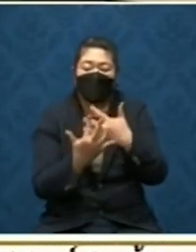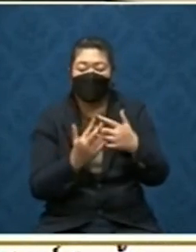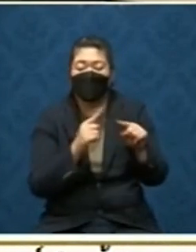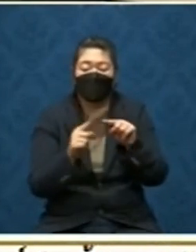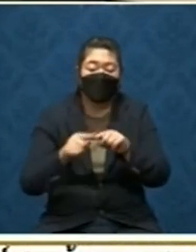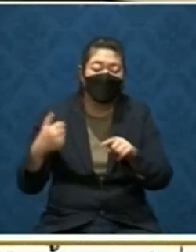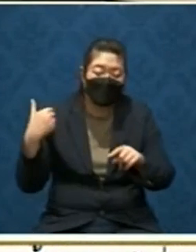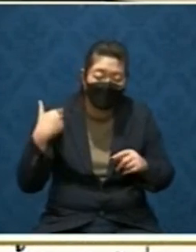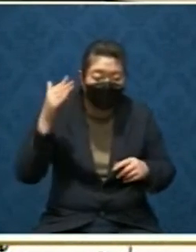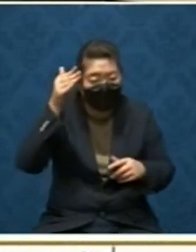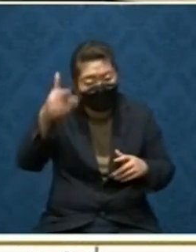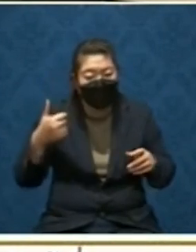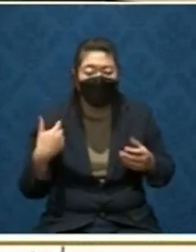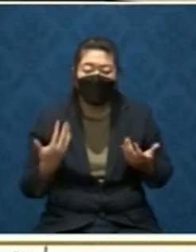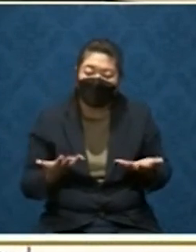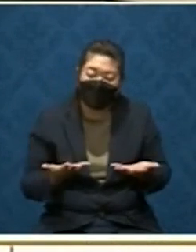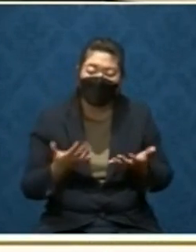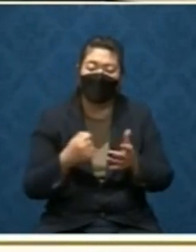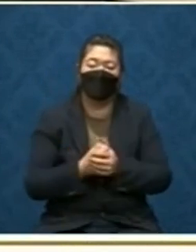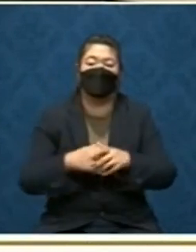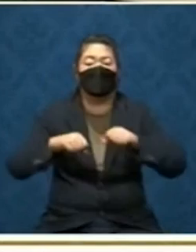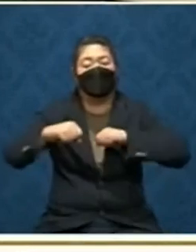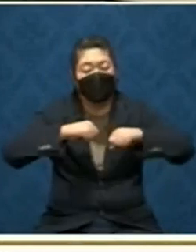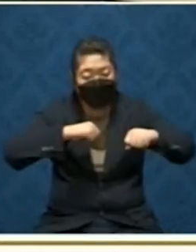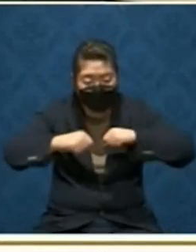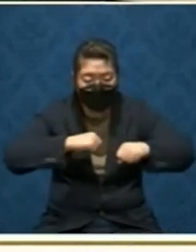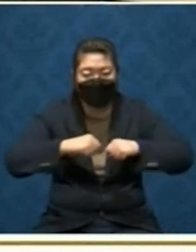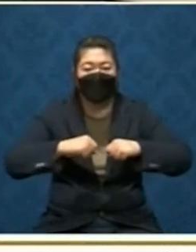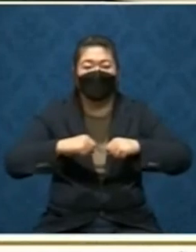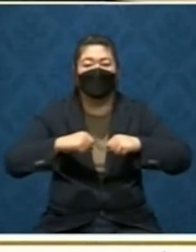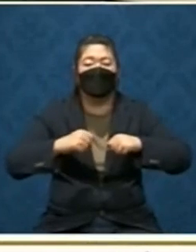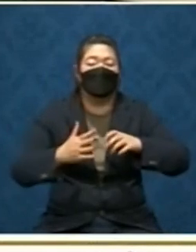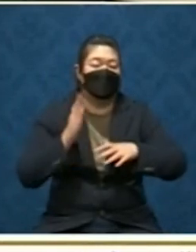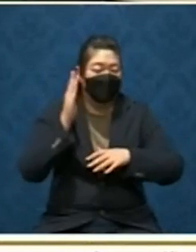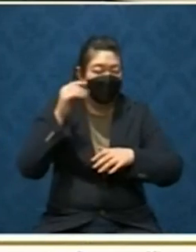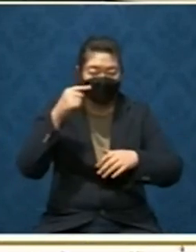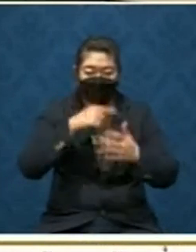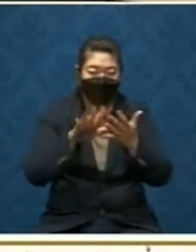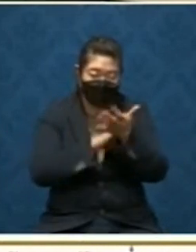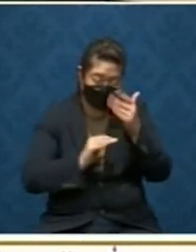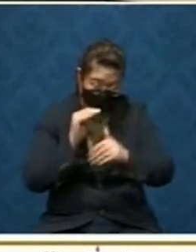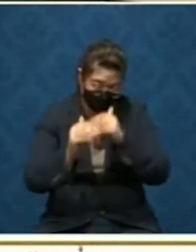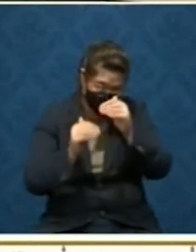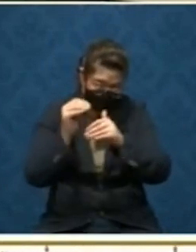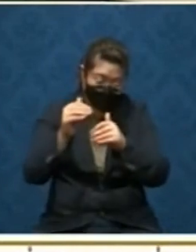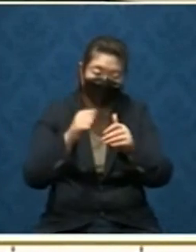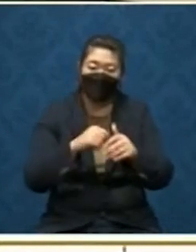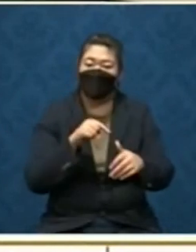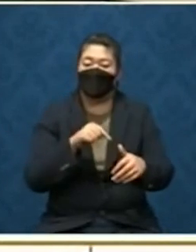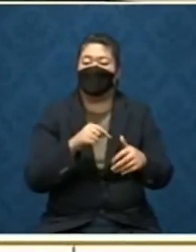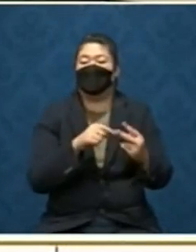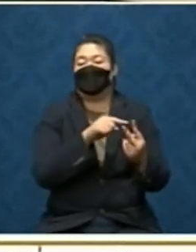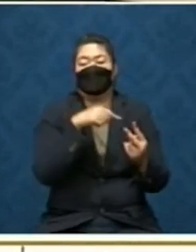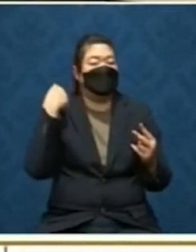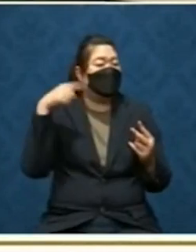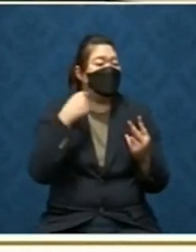ชนคนหนุ่มสาวค่ะพวกเขาเป็นทั้งปัจจุบันแล้วก็อนาคตของประเทศกรณีการอารยะขัดขืนของคุณแบมและ